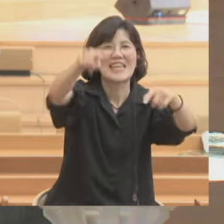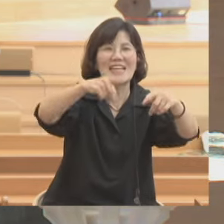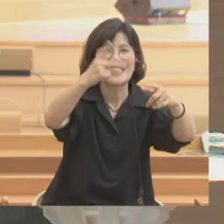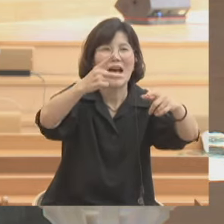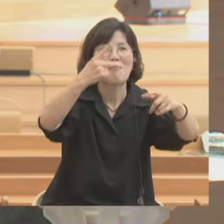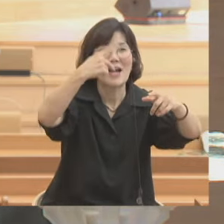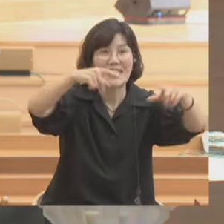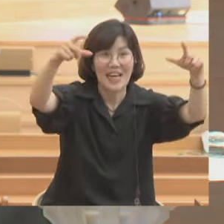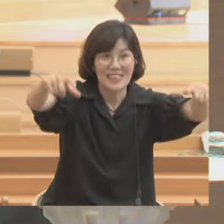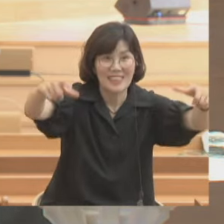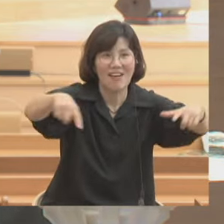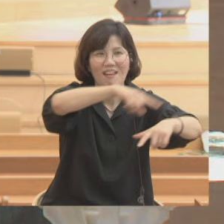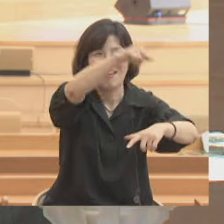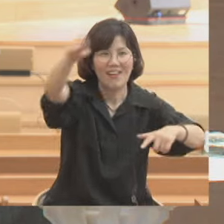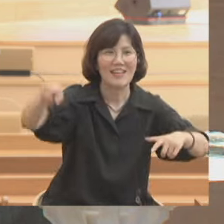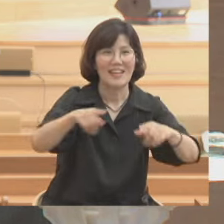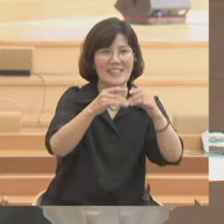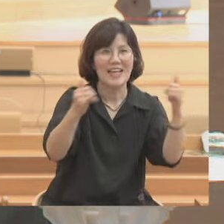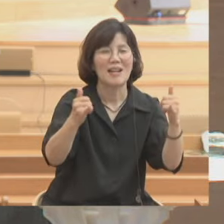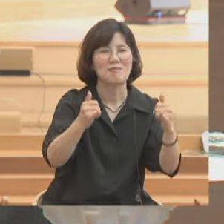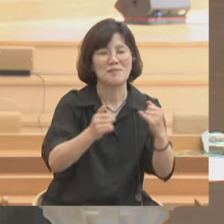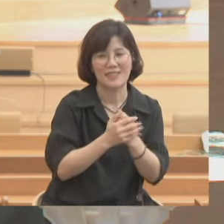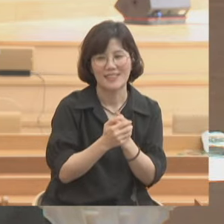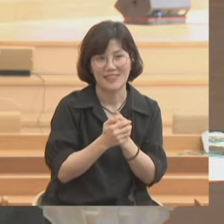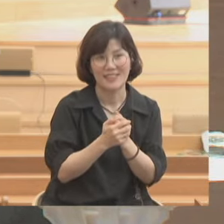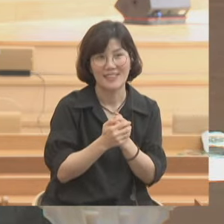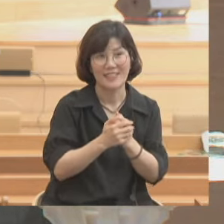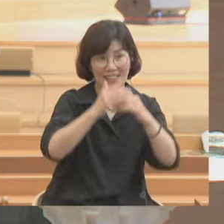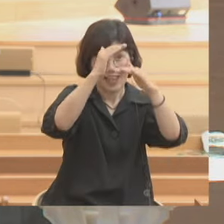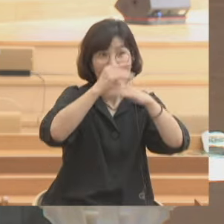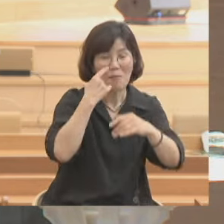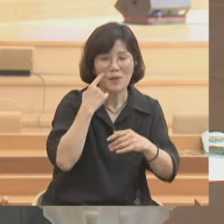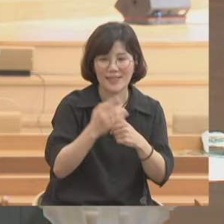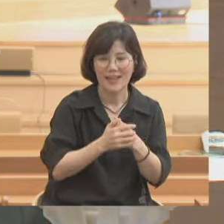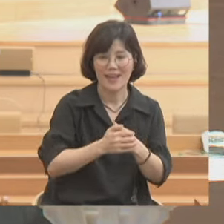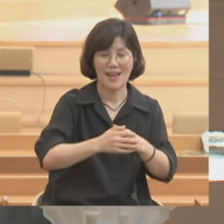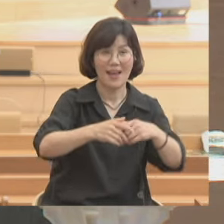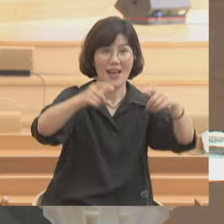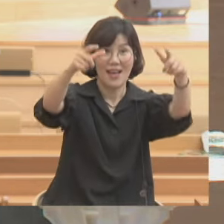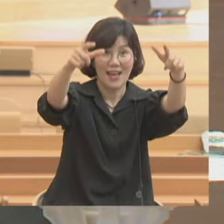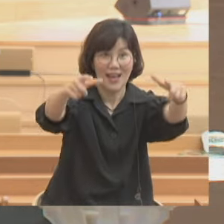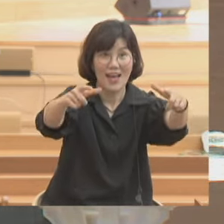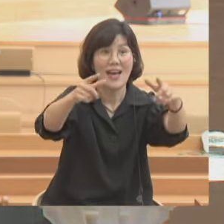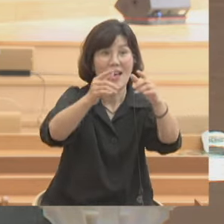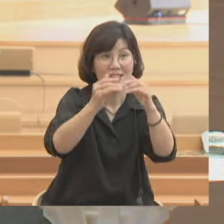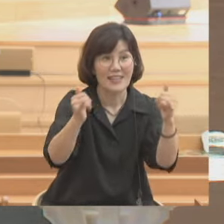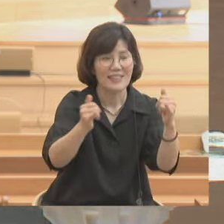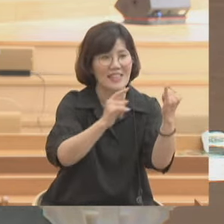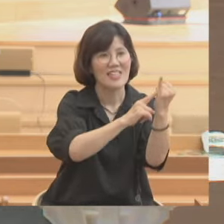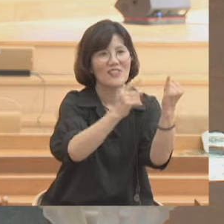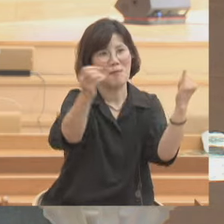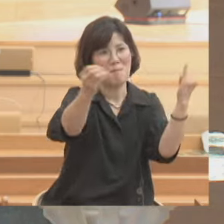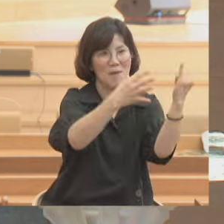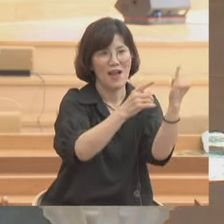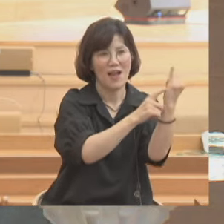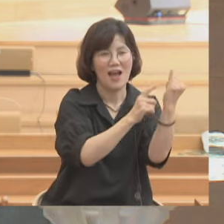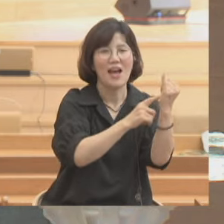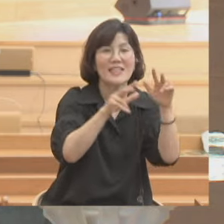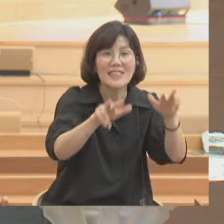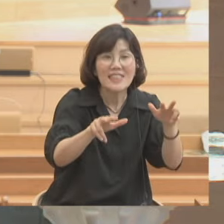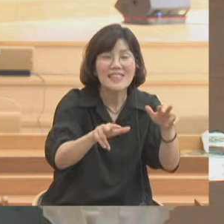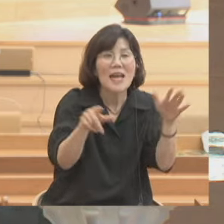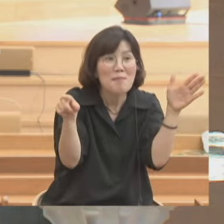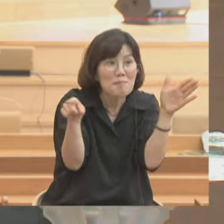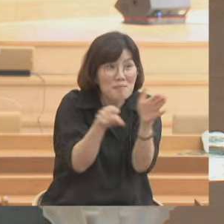거 얘기하는 거예요? 그 여인에게 얘기하는 거예요? 시작. 사마리아인들이 그 여자에게 말하되 이제 우리가